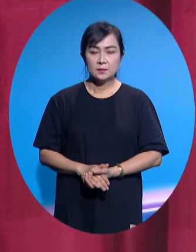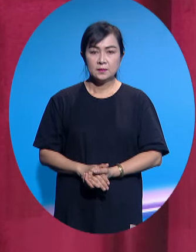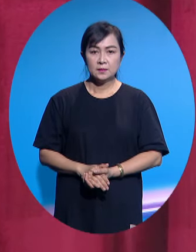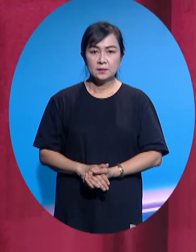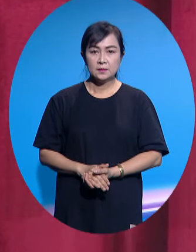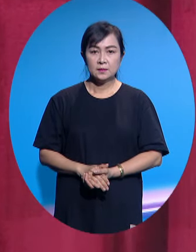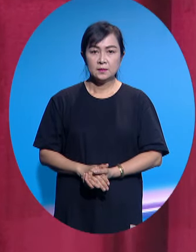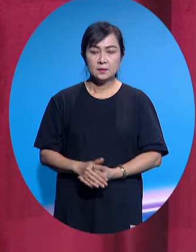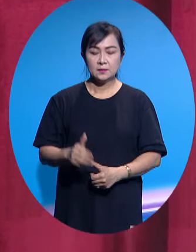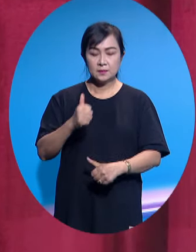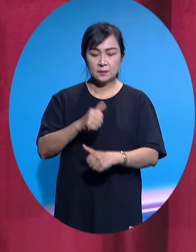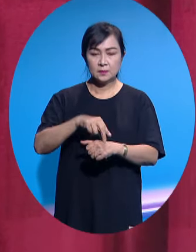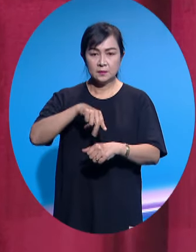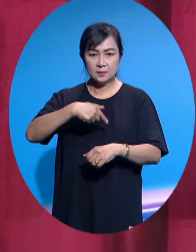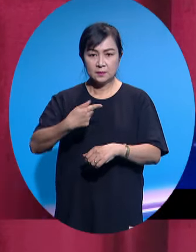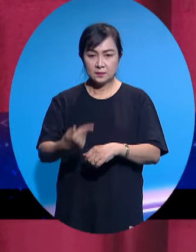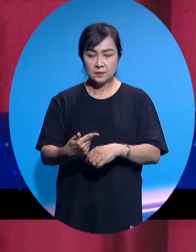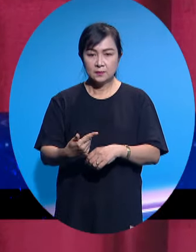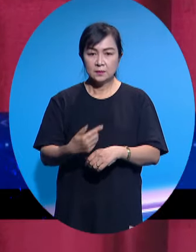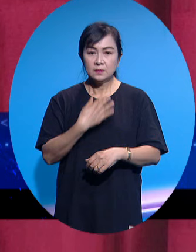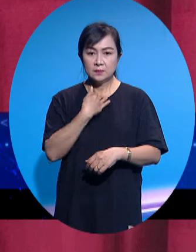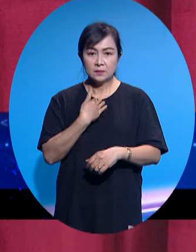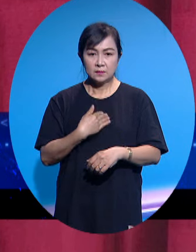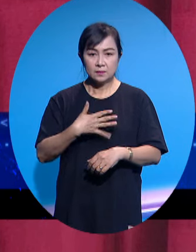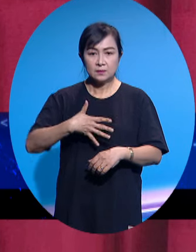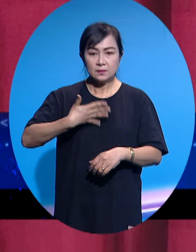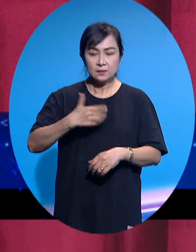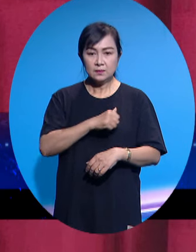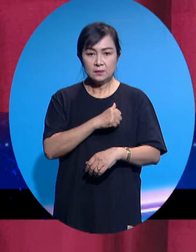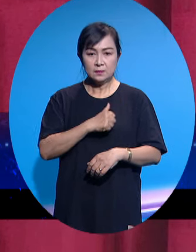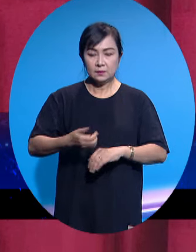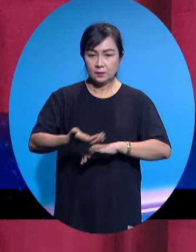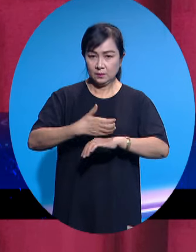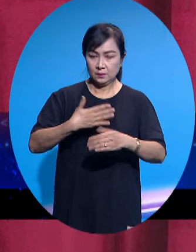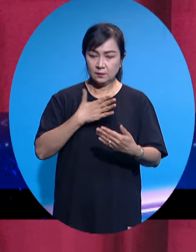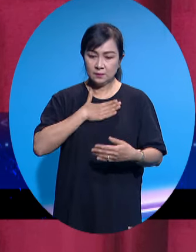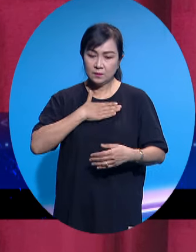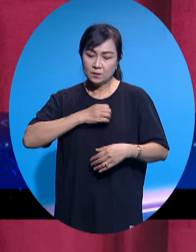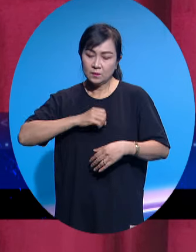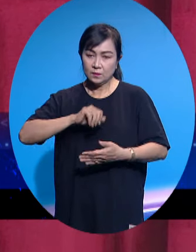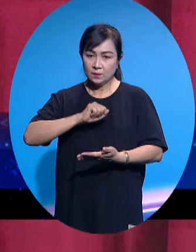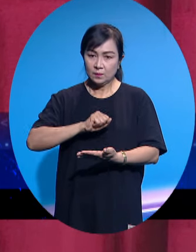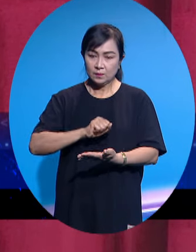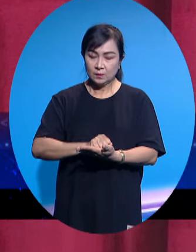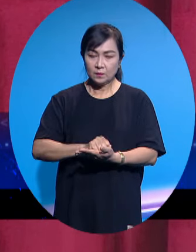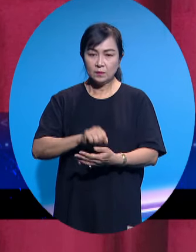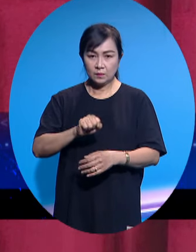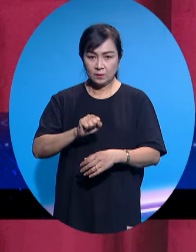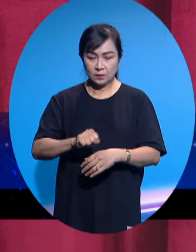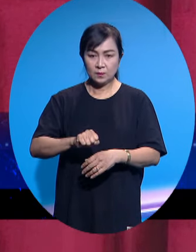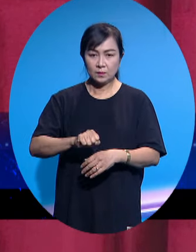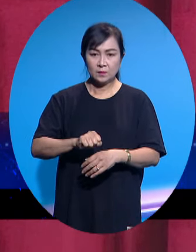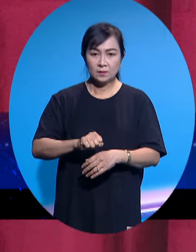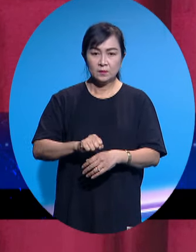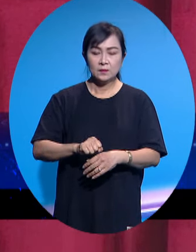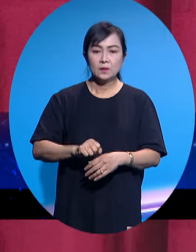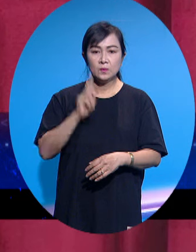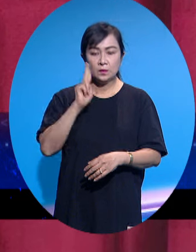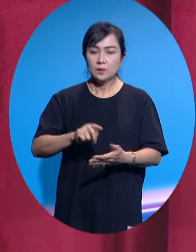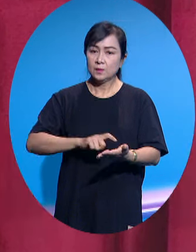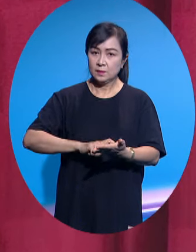này chính phủ niger xét đến nguyện vọng và lợi ích của người dân nước mình từ bỏ có hiệu lực ngay lập tức thỏa thuận Liên quan đến tình trạng của